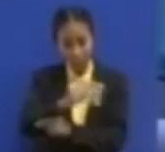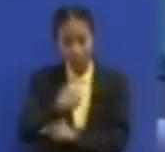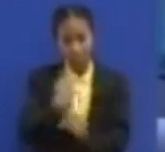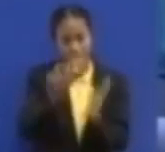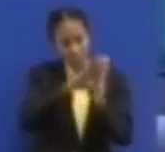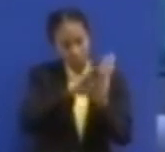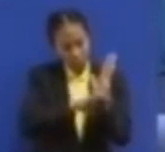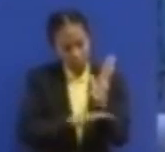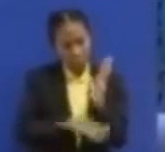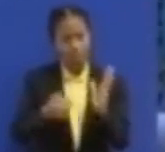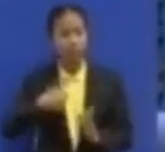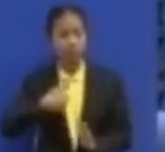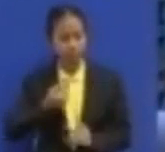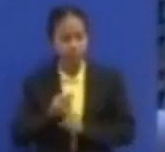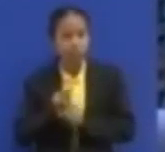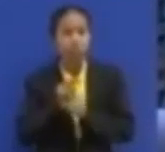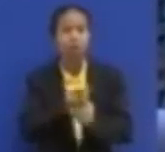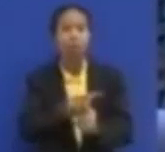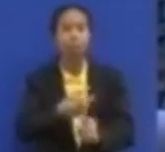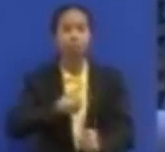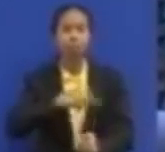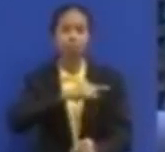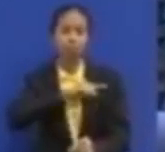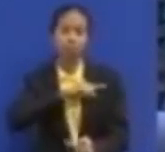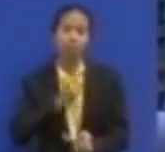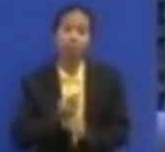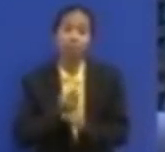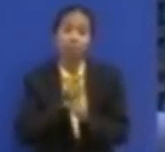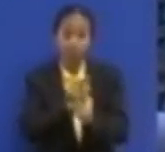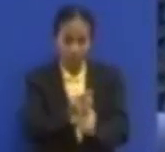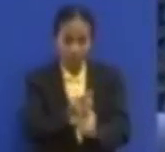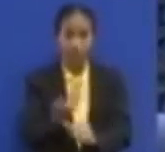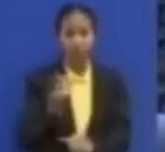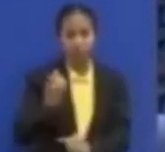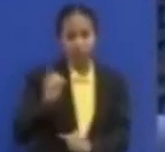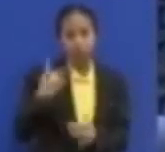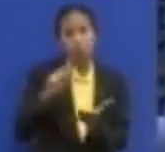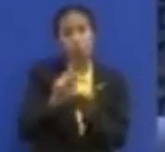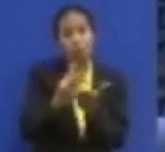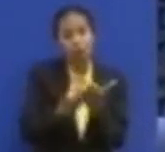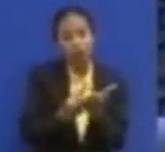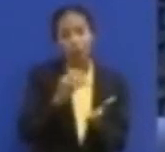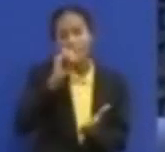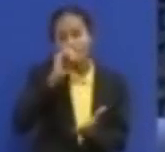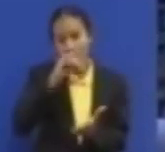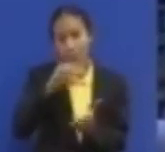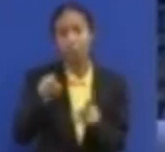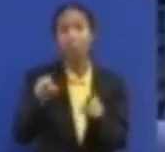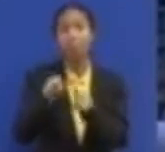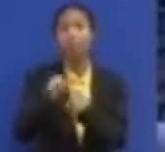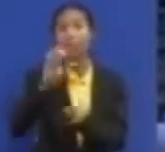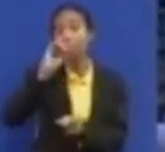ามนั้นก็มีระเบียบวาระดังที่เรียนแล้วนะครับ